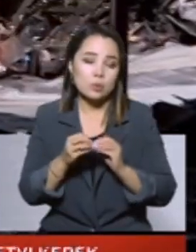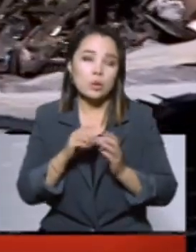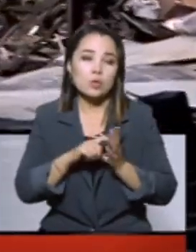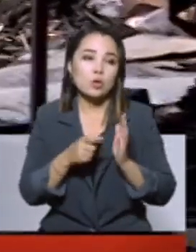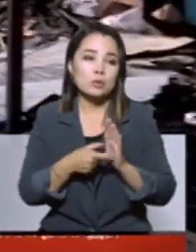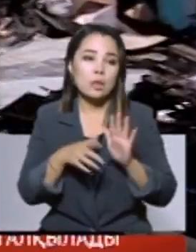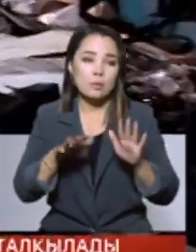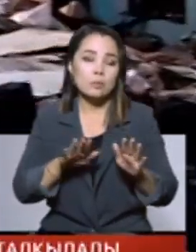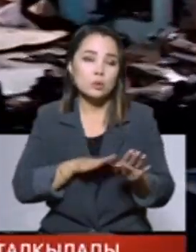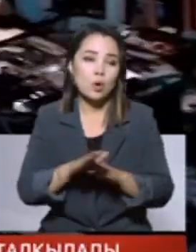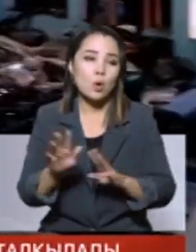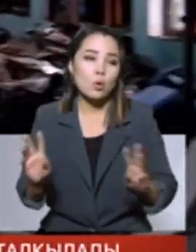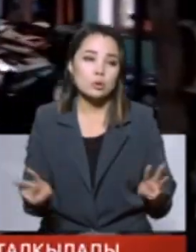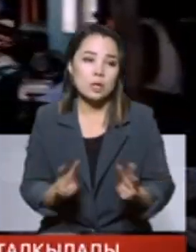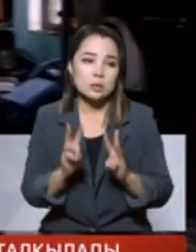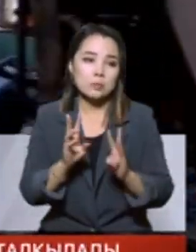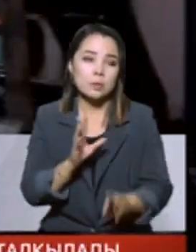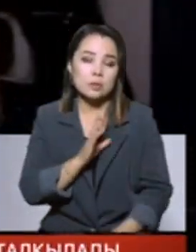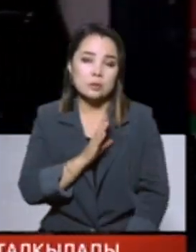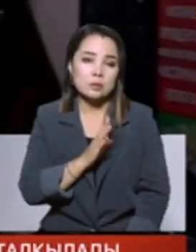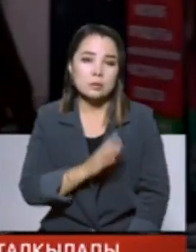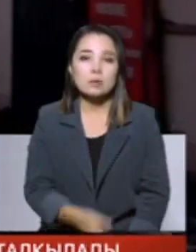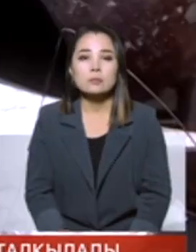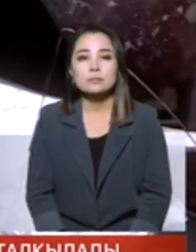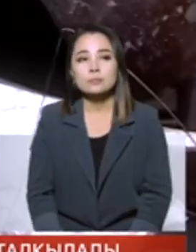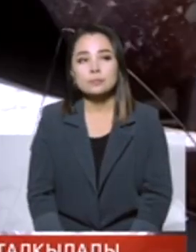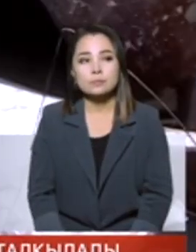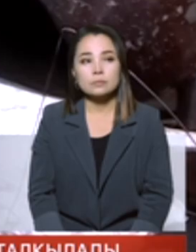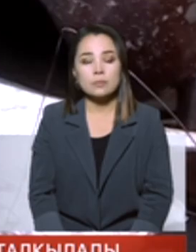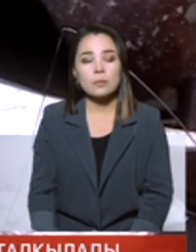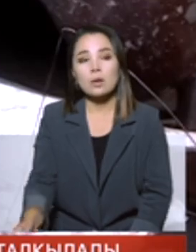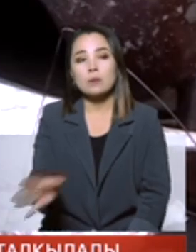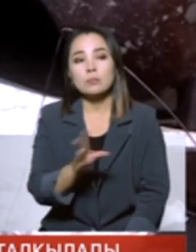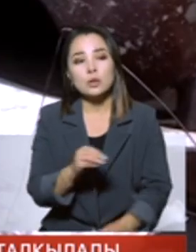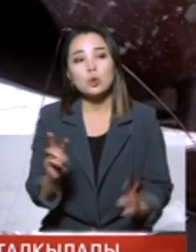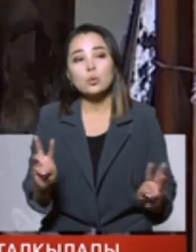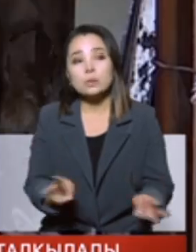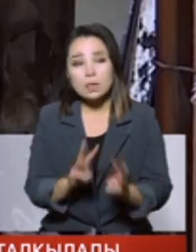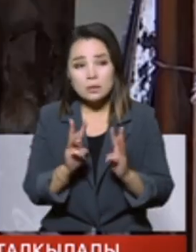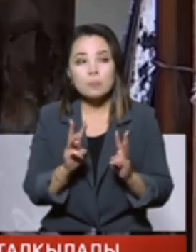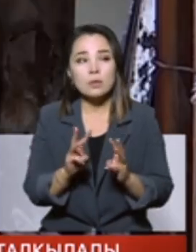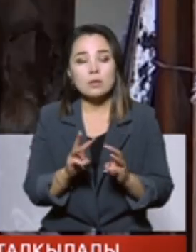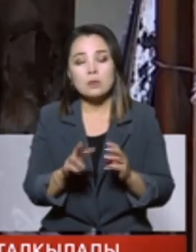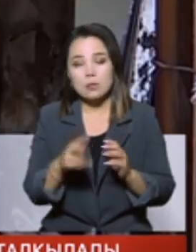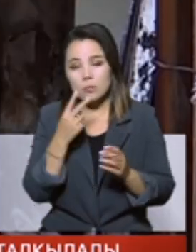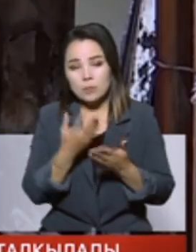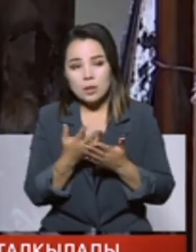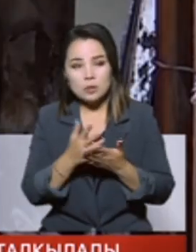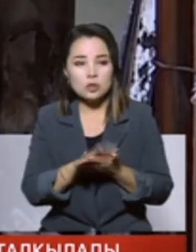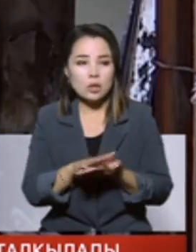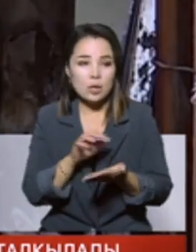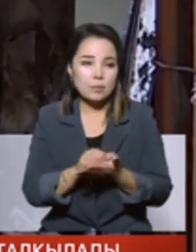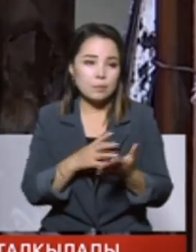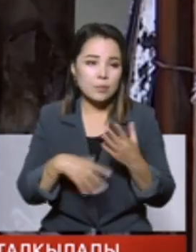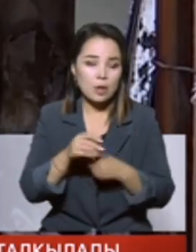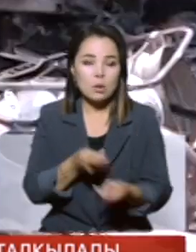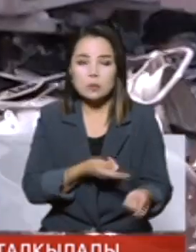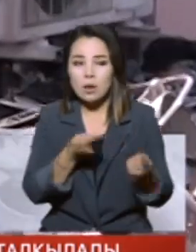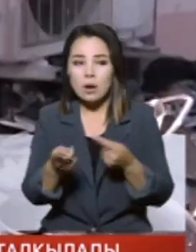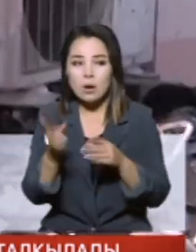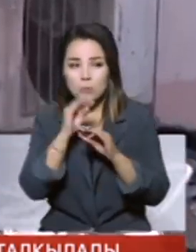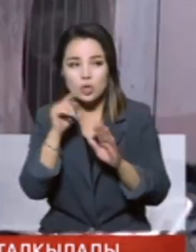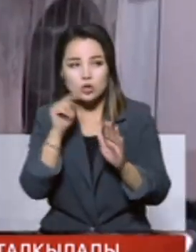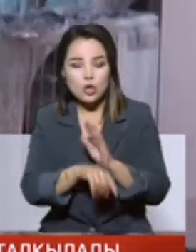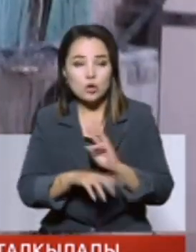дүңгіршек түгел жанып кеткен. Барлығы өртеніп түкке жарамай қалды. Іштеген сыртқа шығарып үлгермедік, барлығы ішінде өртеніп